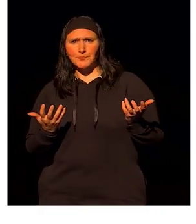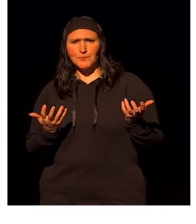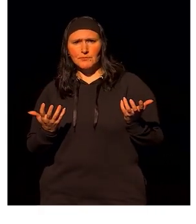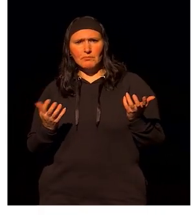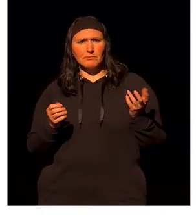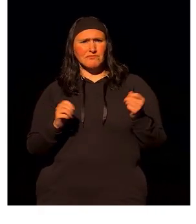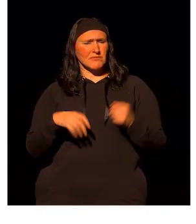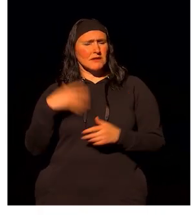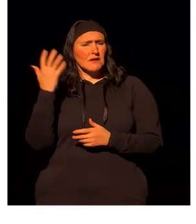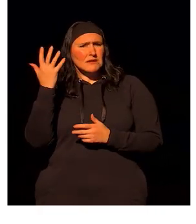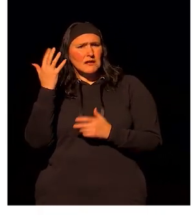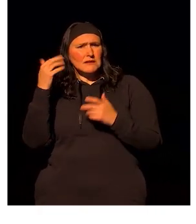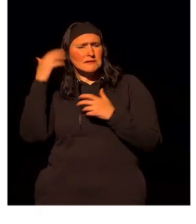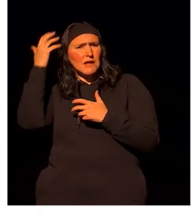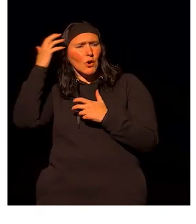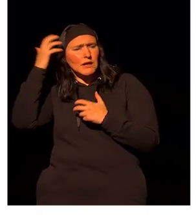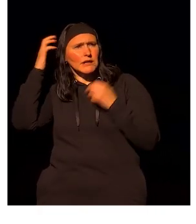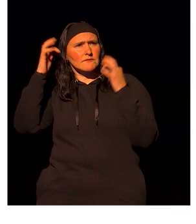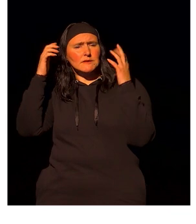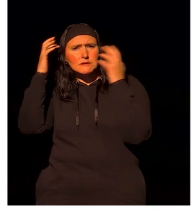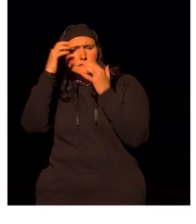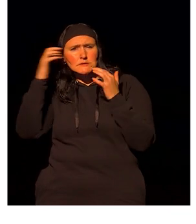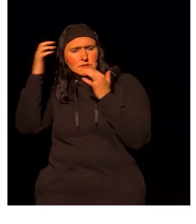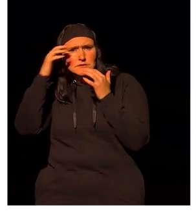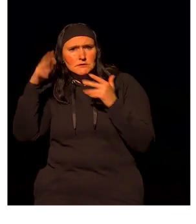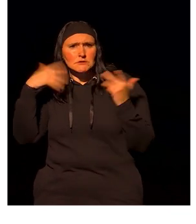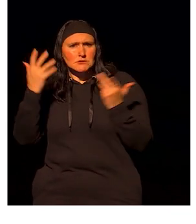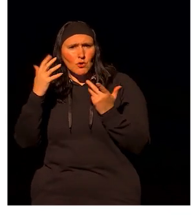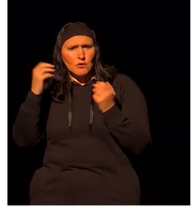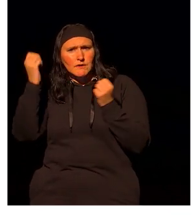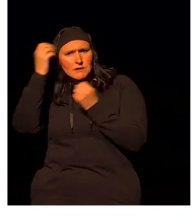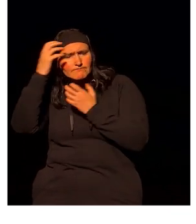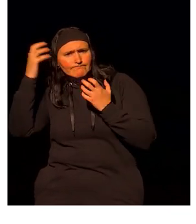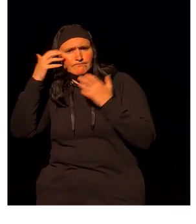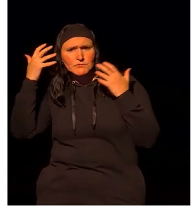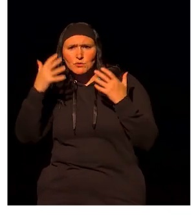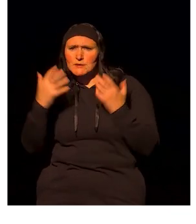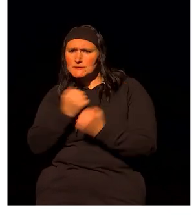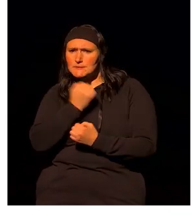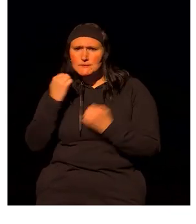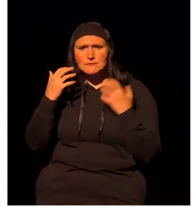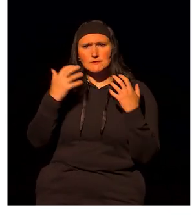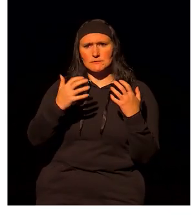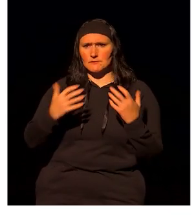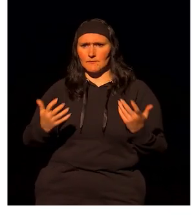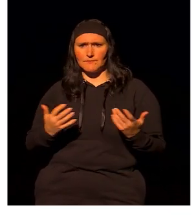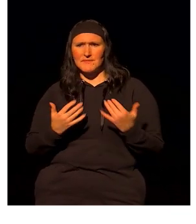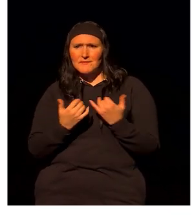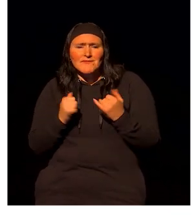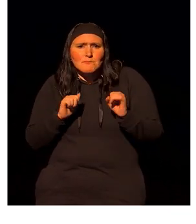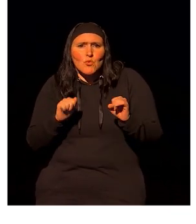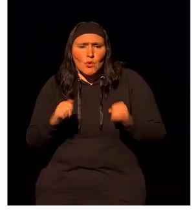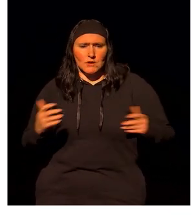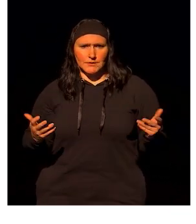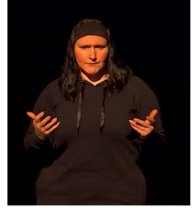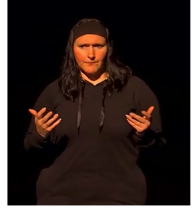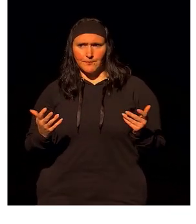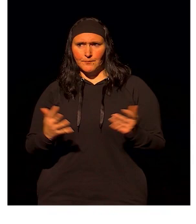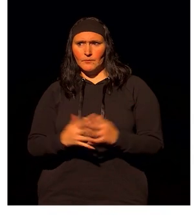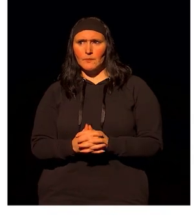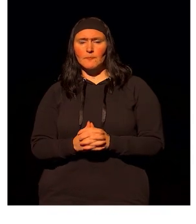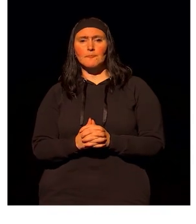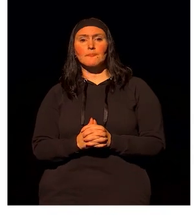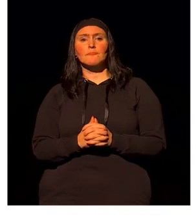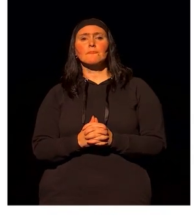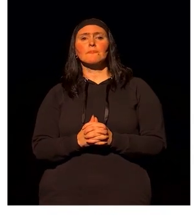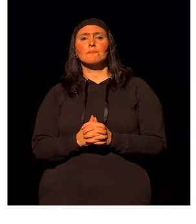und Verschwörungstheorien führt. Und das, was mich am meisten dran entsetzt, aber das ist, dass das eben auch in der Linken